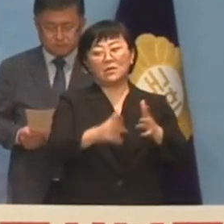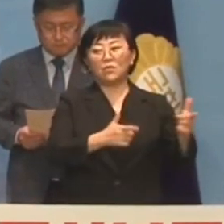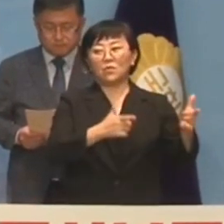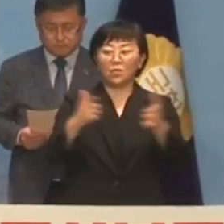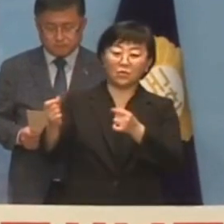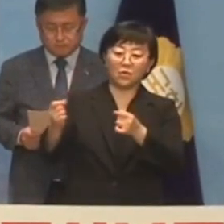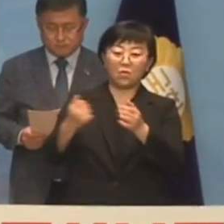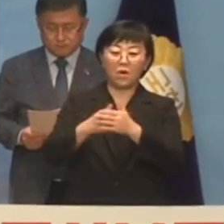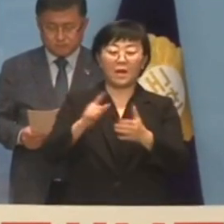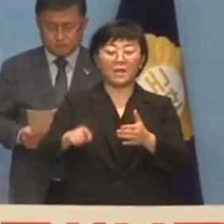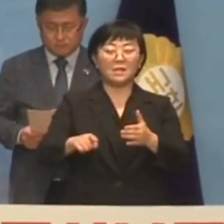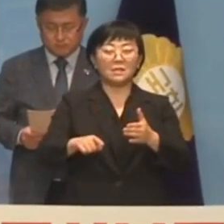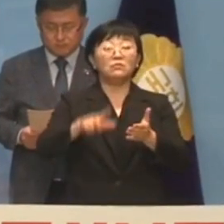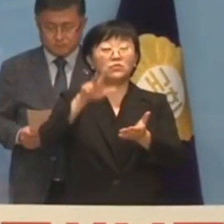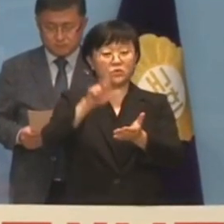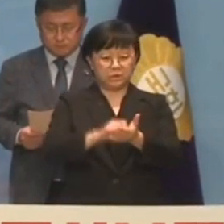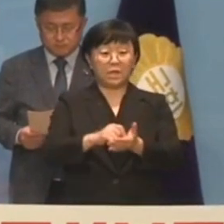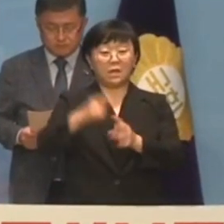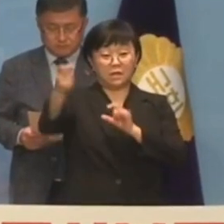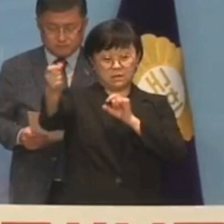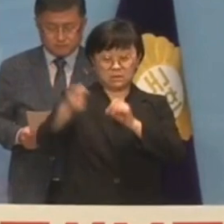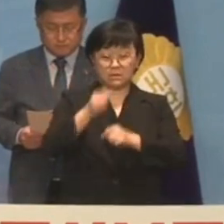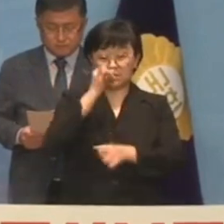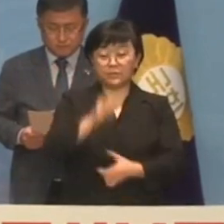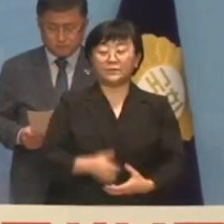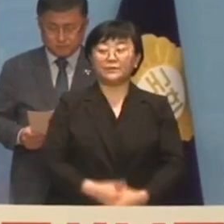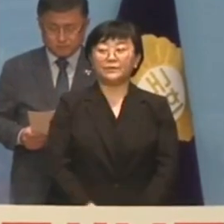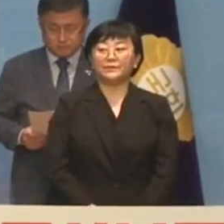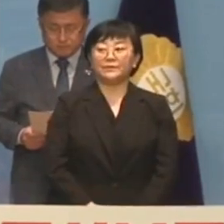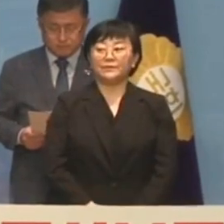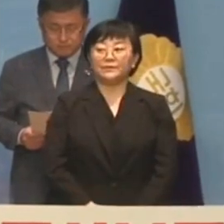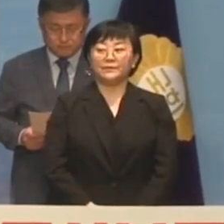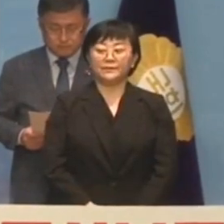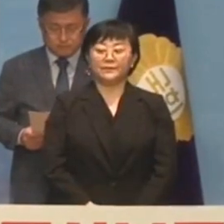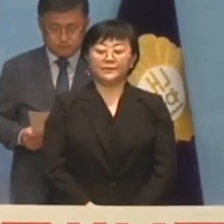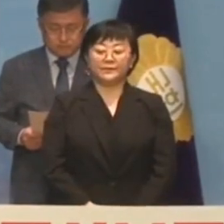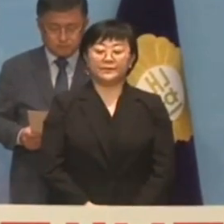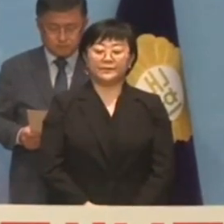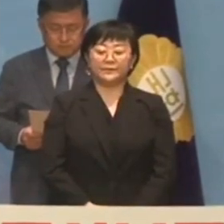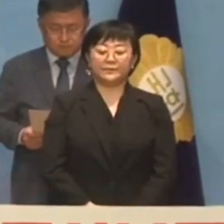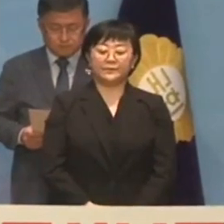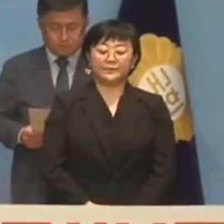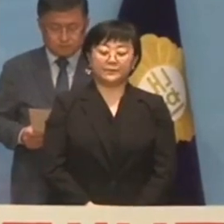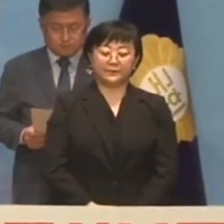공동화의 딜레마가 다가오고 있는 것이다.